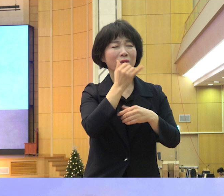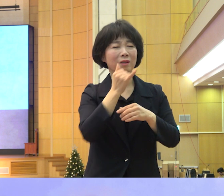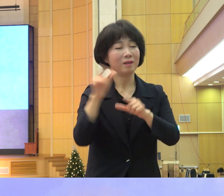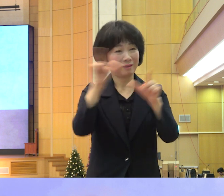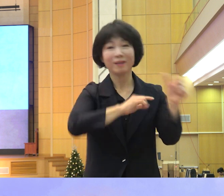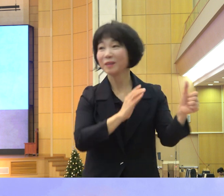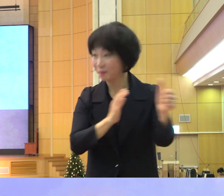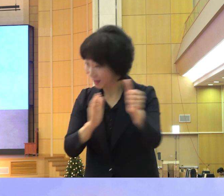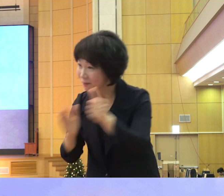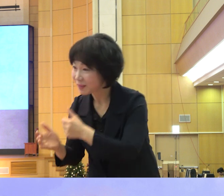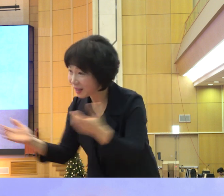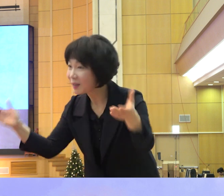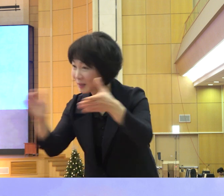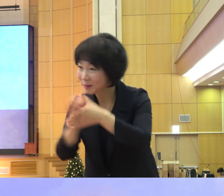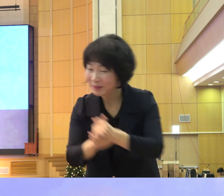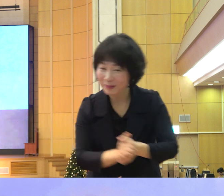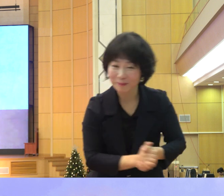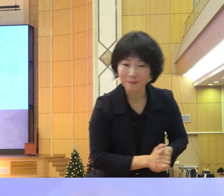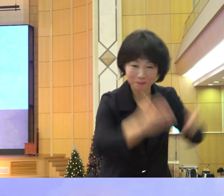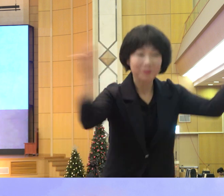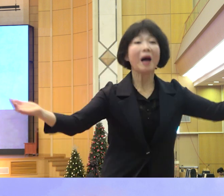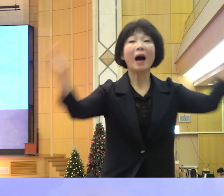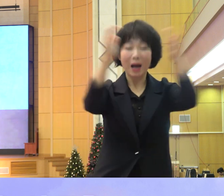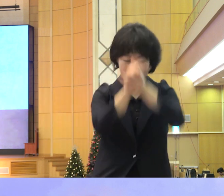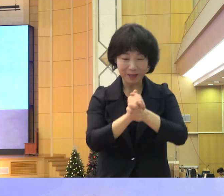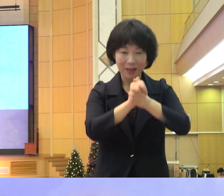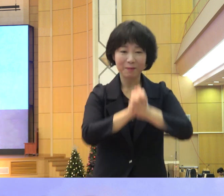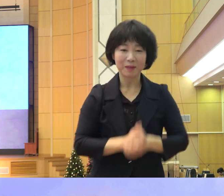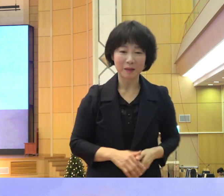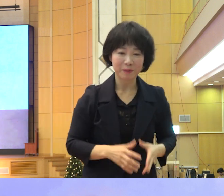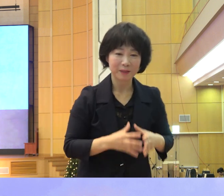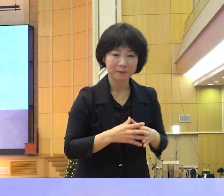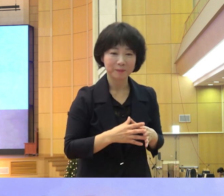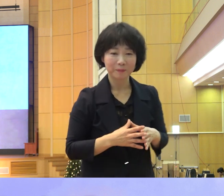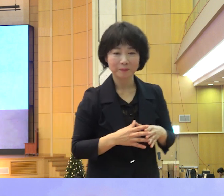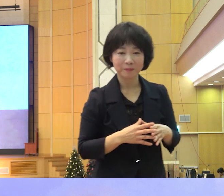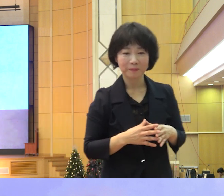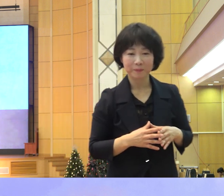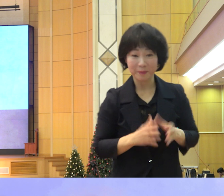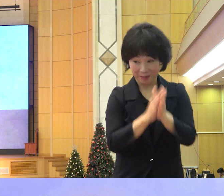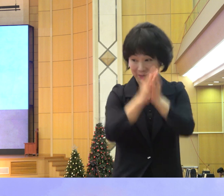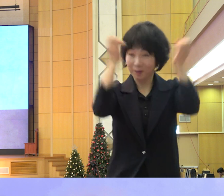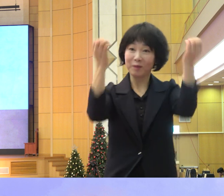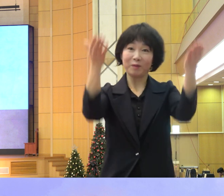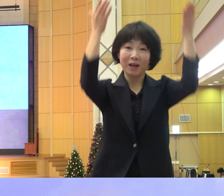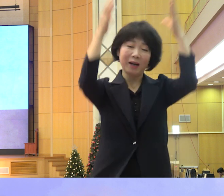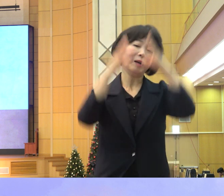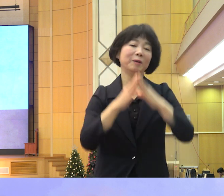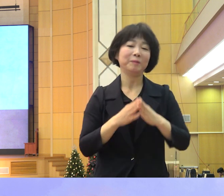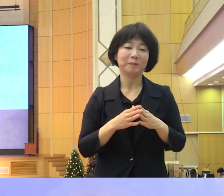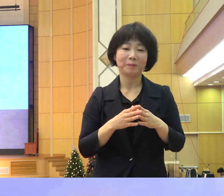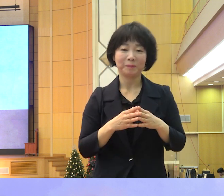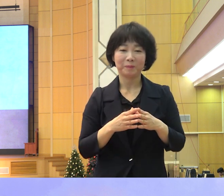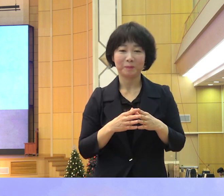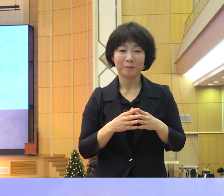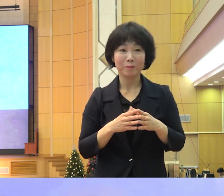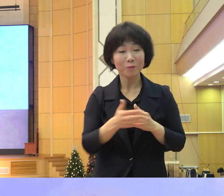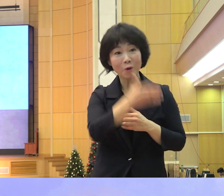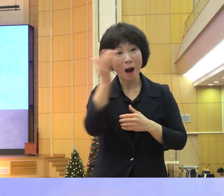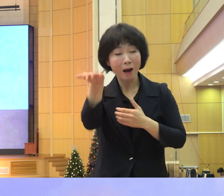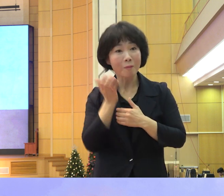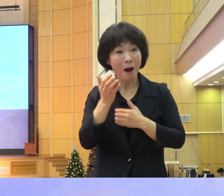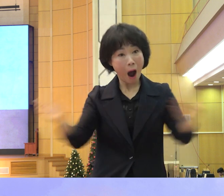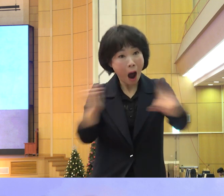살아야지. 할렐루야. 아멘 한 사람이 그렇게 됩니다. 할렐루야. 이게 아멘을